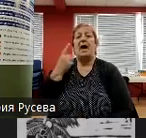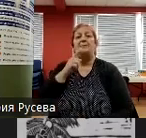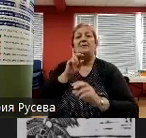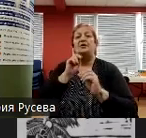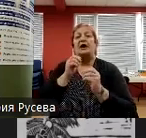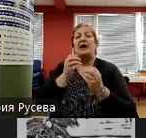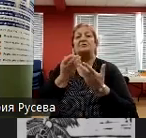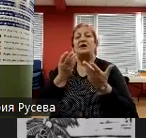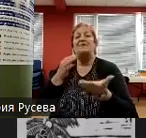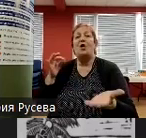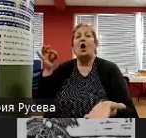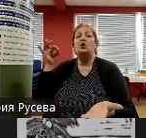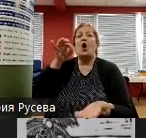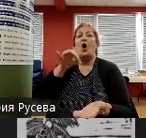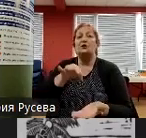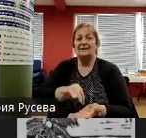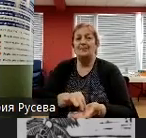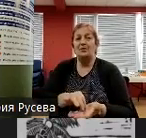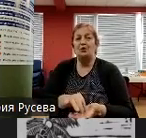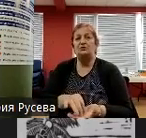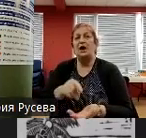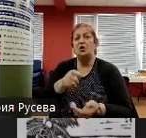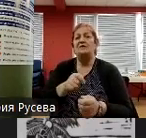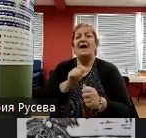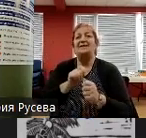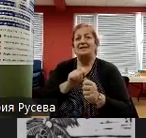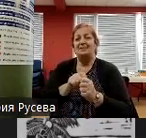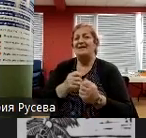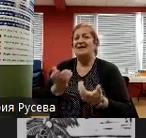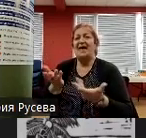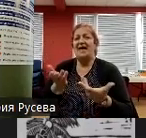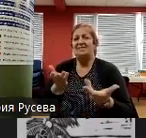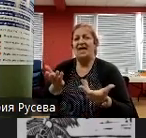Какво е достъпност? Достъпност е да направите нещо